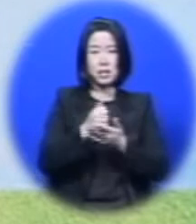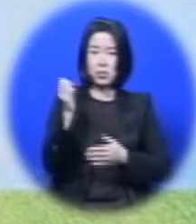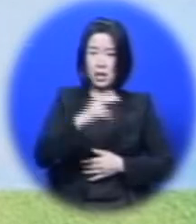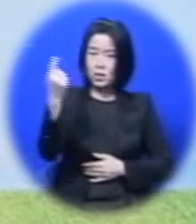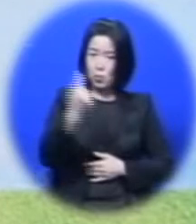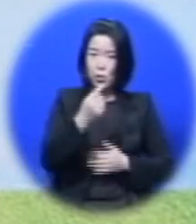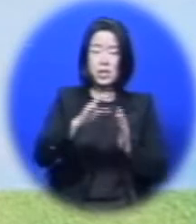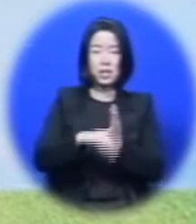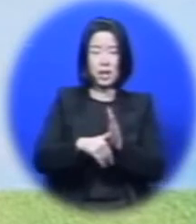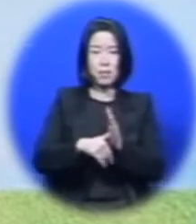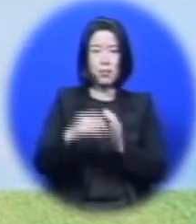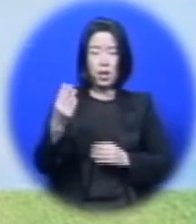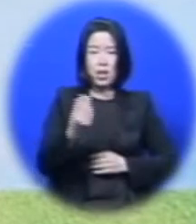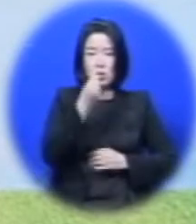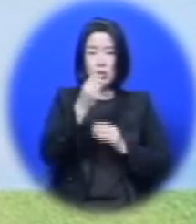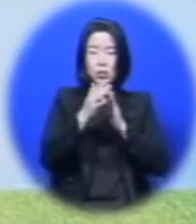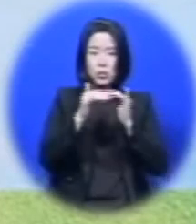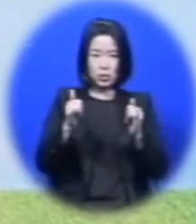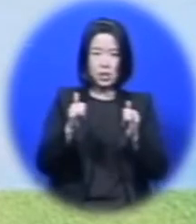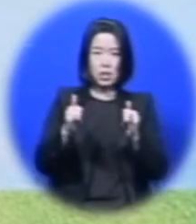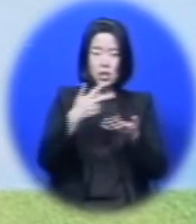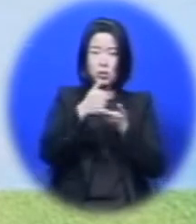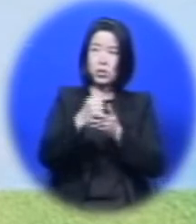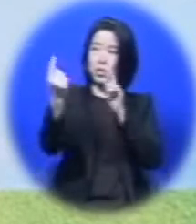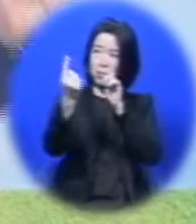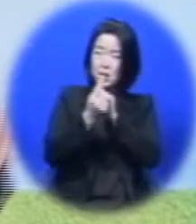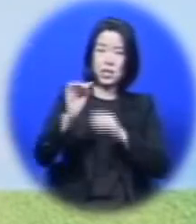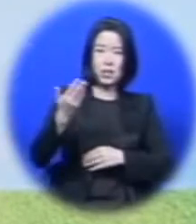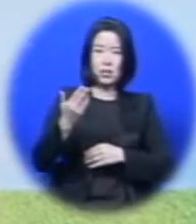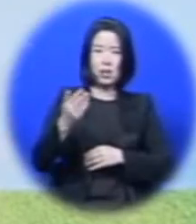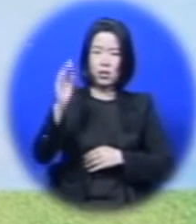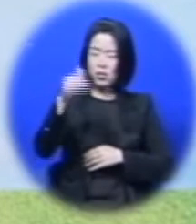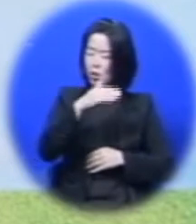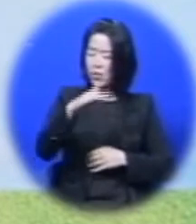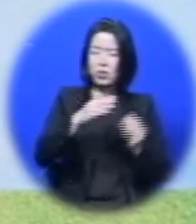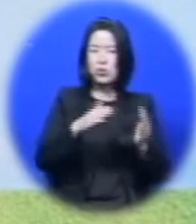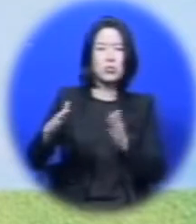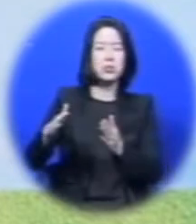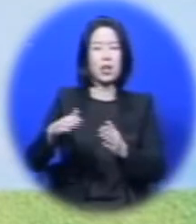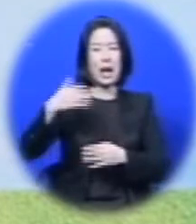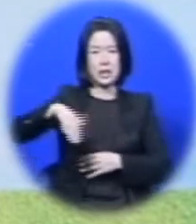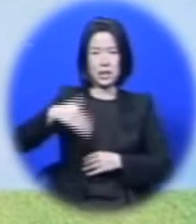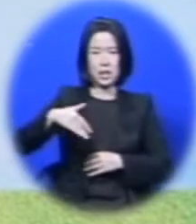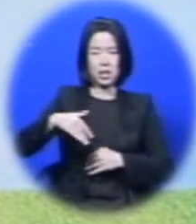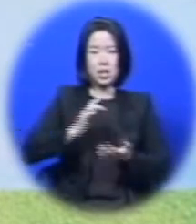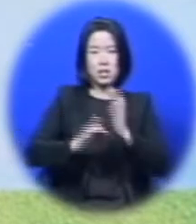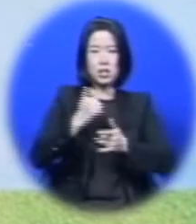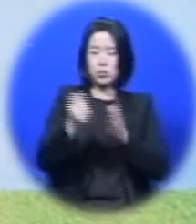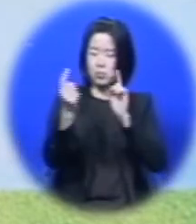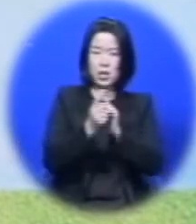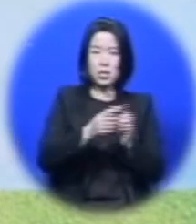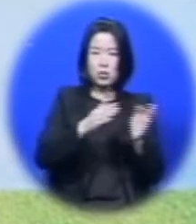재림에 오실 때 성도들이 주님을 맞이하게 되는데 전혀 준비가 안 돼 있다. 예수님을 맞이할 준비가 안 돼